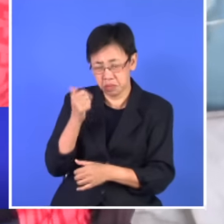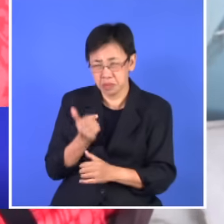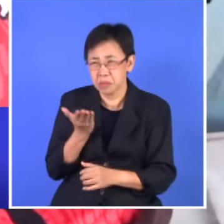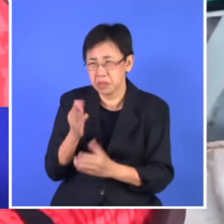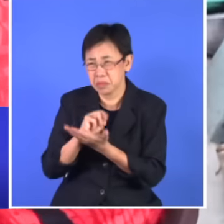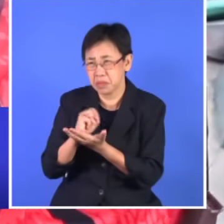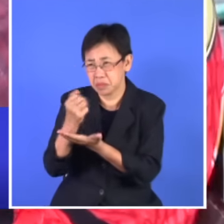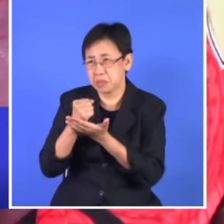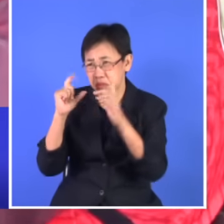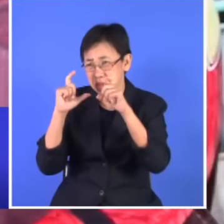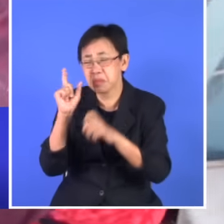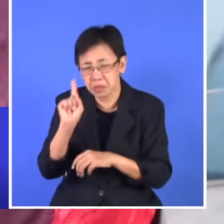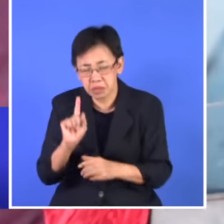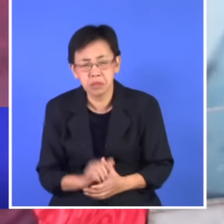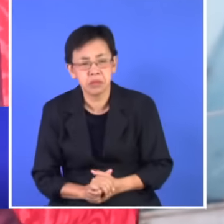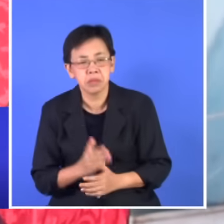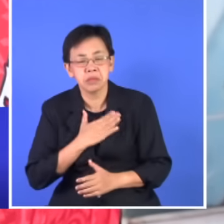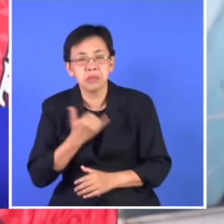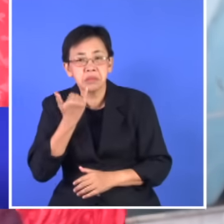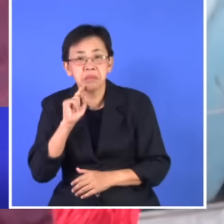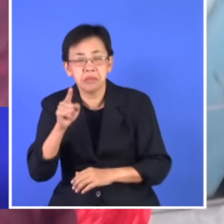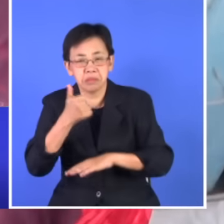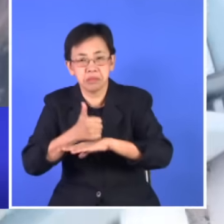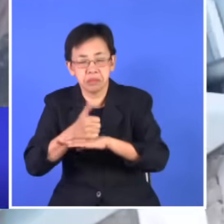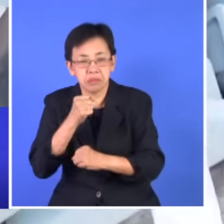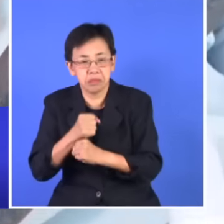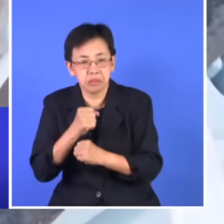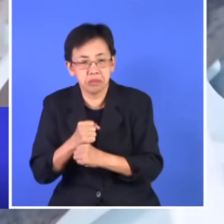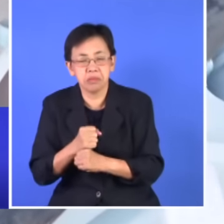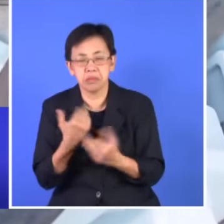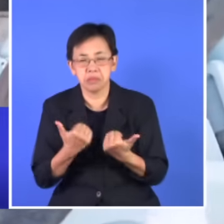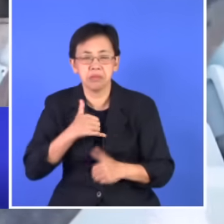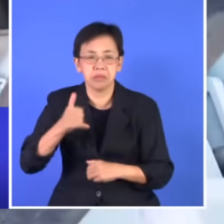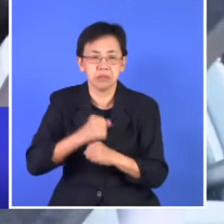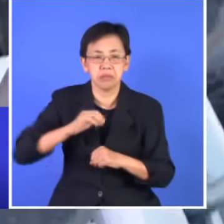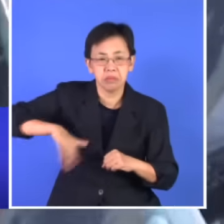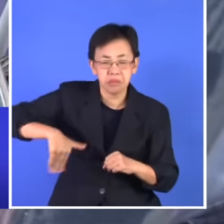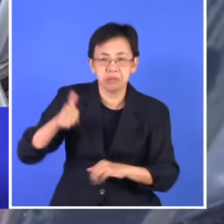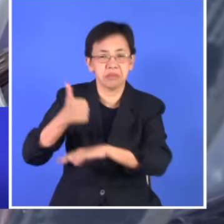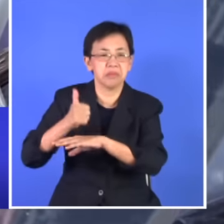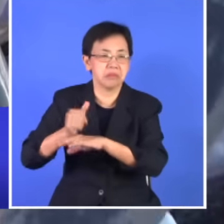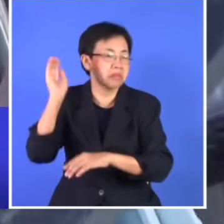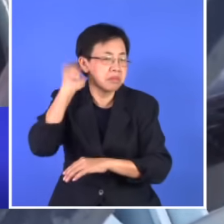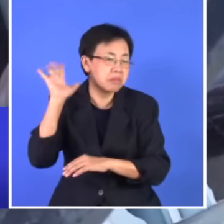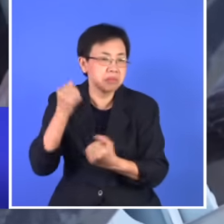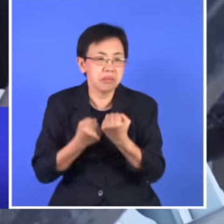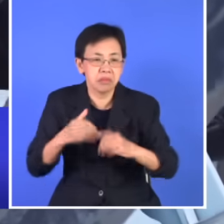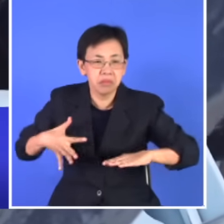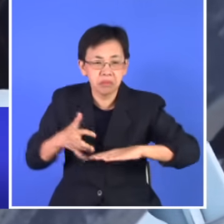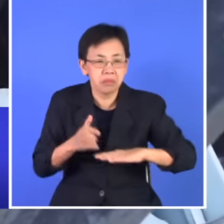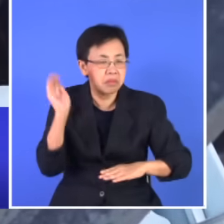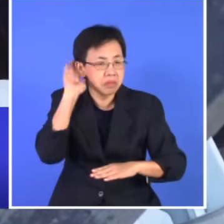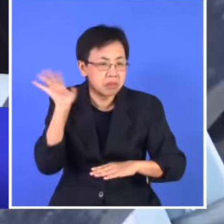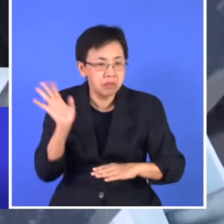ตอนที่ผมเกิดอุบัติเหตุเนี่ยเพราะผมโทรไปหาหัวหน้างานเพราะมันจะเข้างานสายแล้วไงหัวหน้างานไม่เชื่อว่าผมถูกรถชน